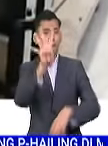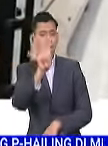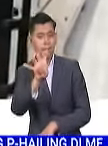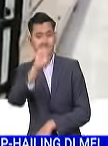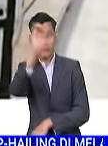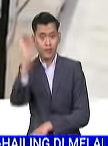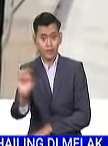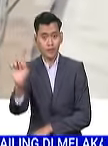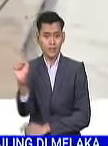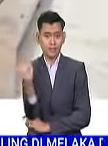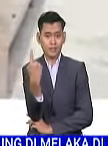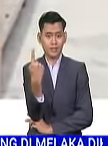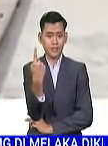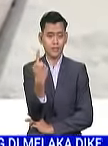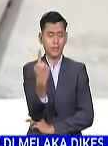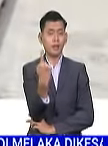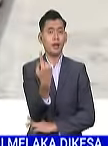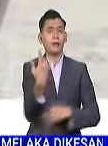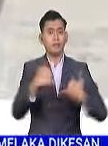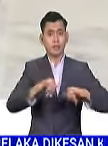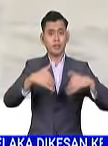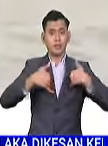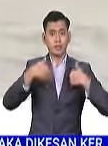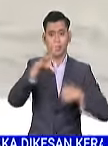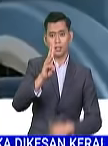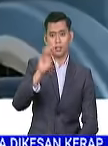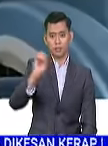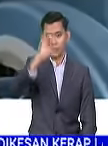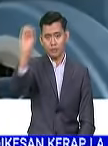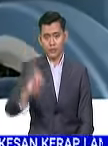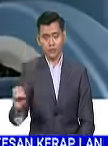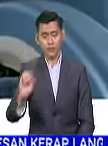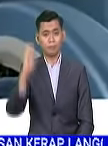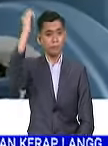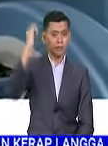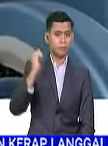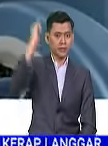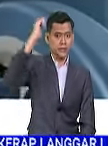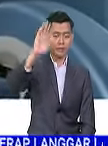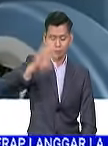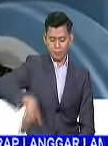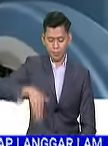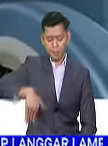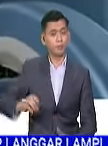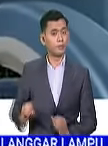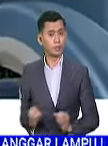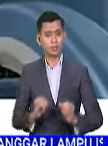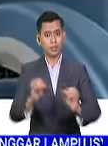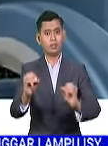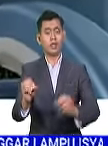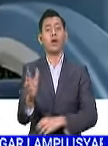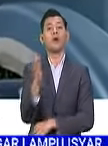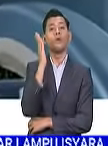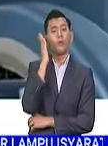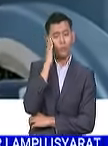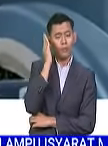saja. Masih ada 60% lagi bas kita yang belum beroperasi.